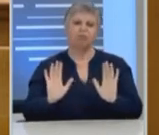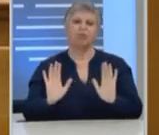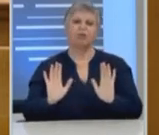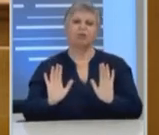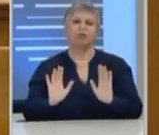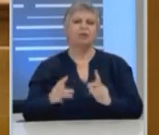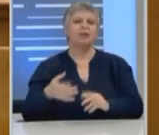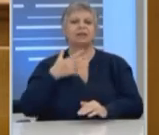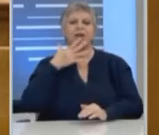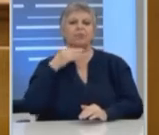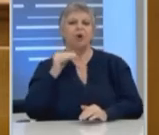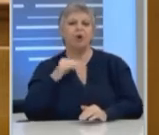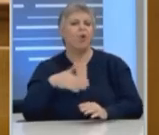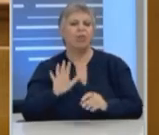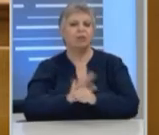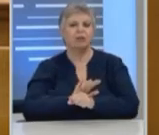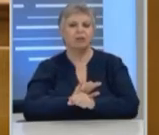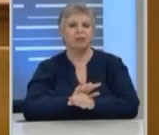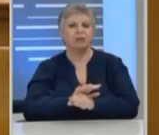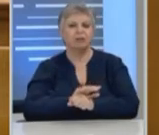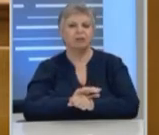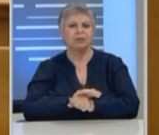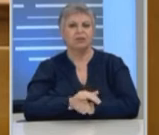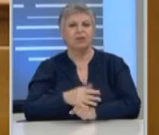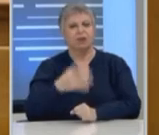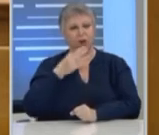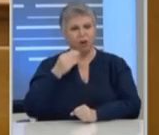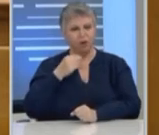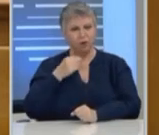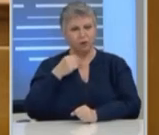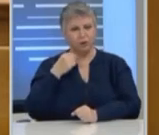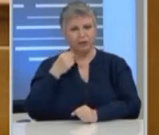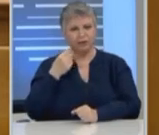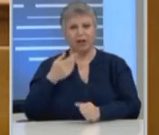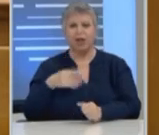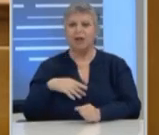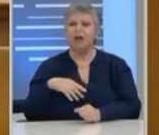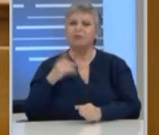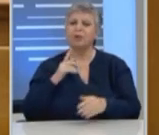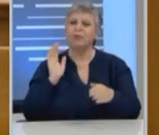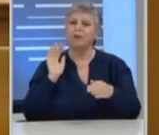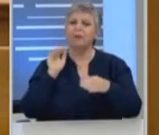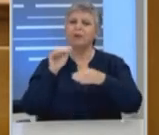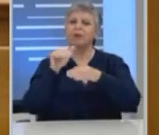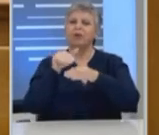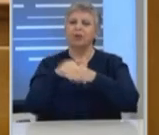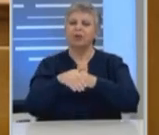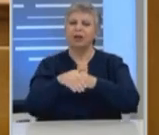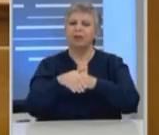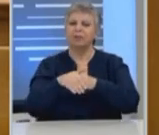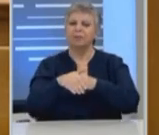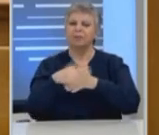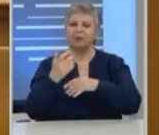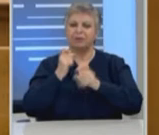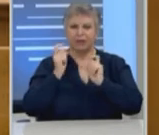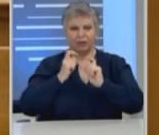αρκεί? Δεν αρκεί γιατί στο τέλος της ημέρας πολιτική δεν είναι μόνο η επικοινωνία, είναι σημαντική η επικοινωνία.